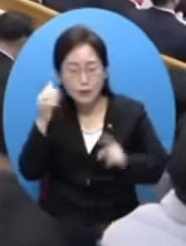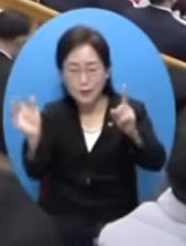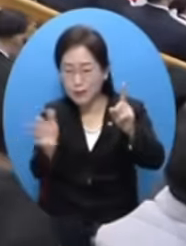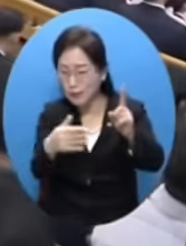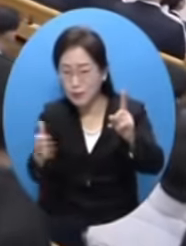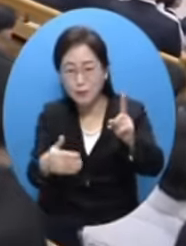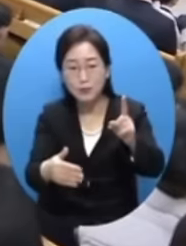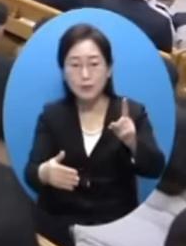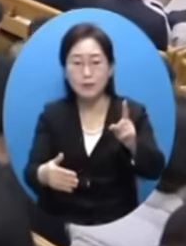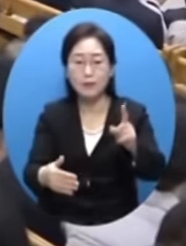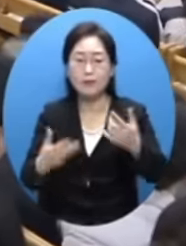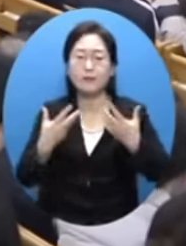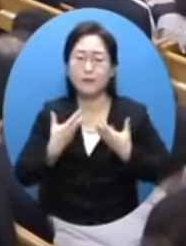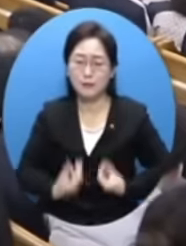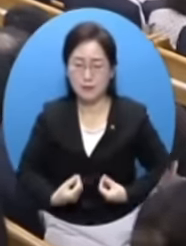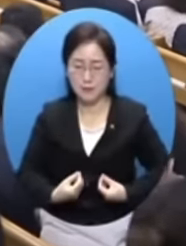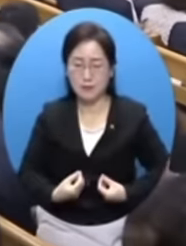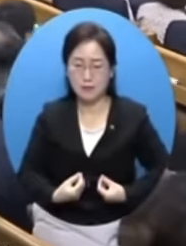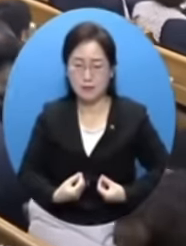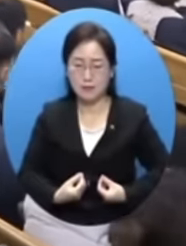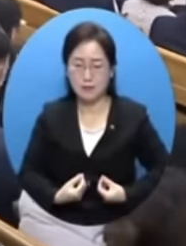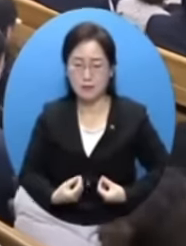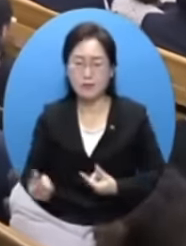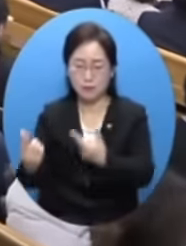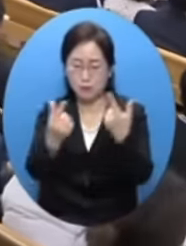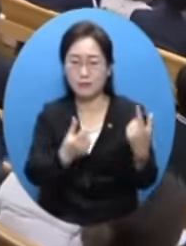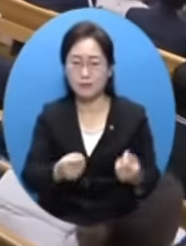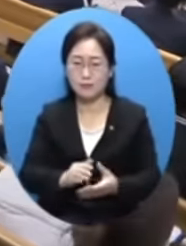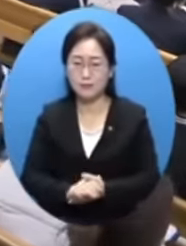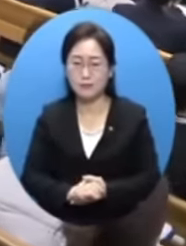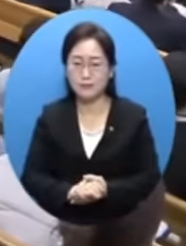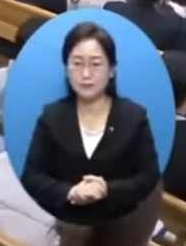절망적인 존재가 된 것입니다.